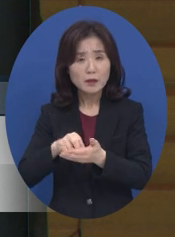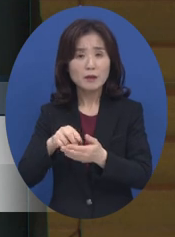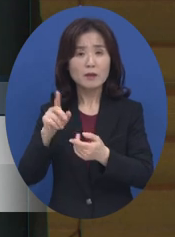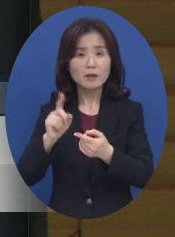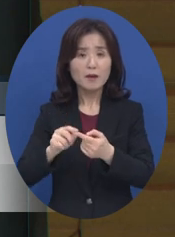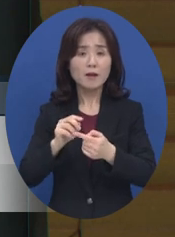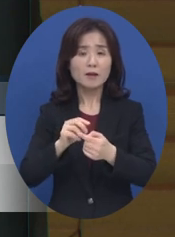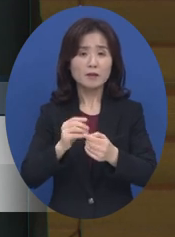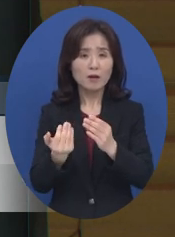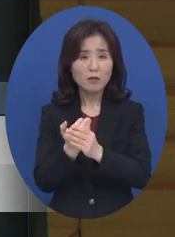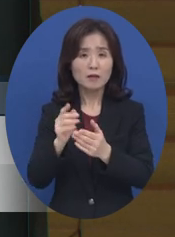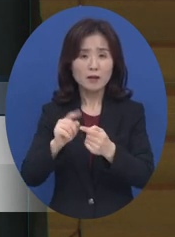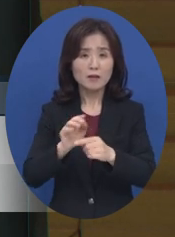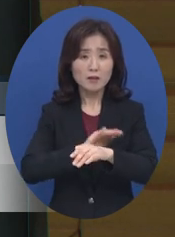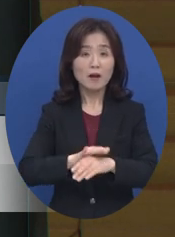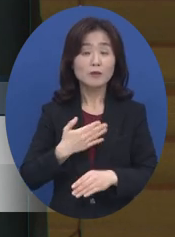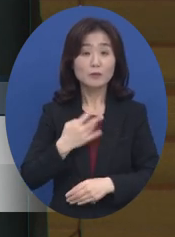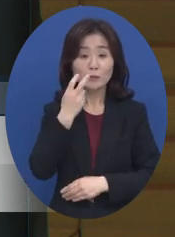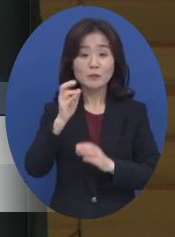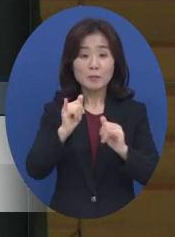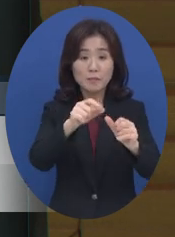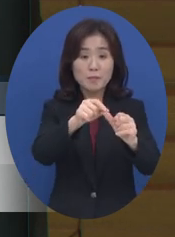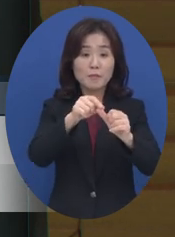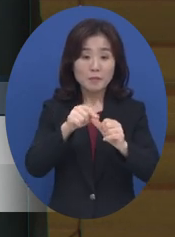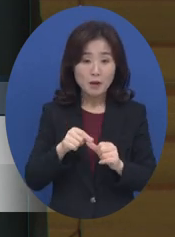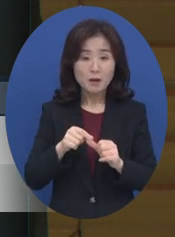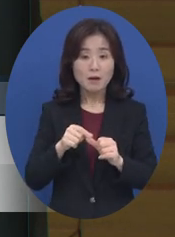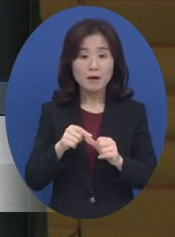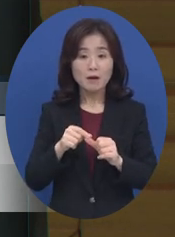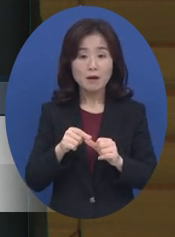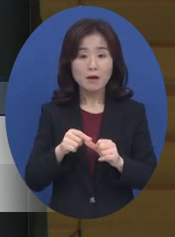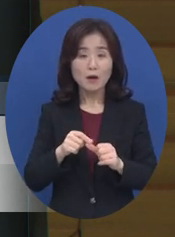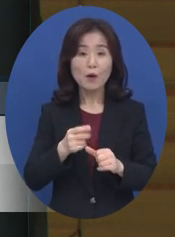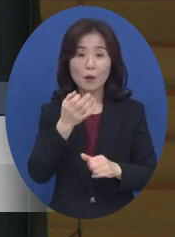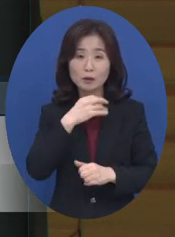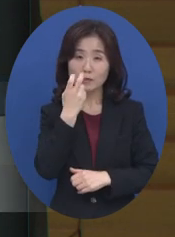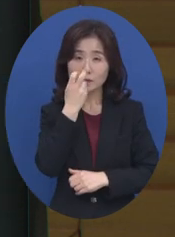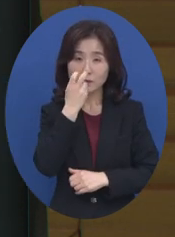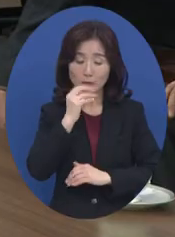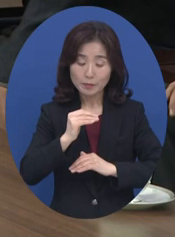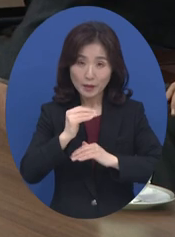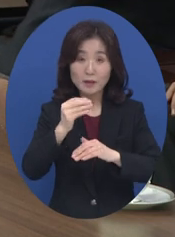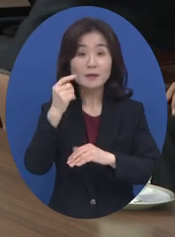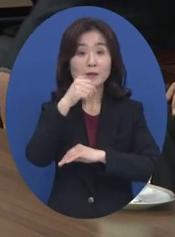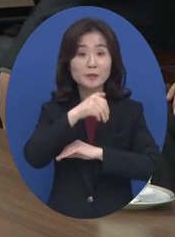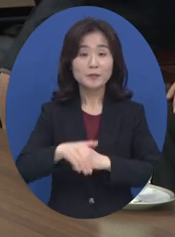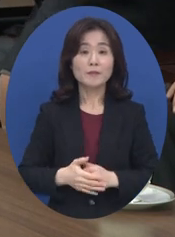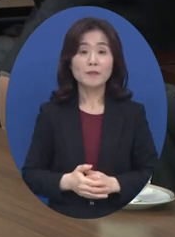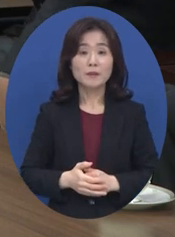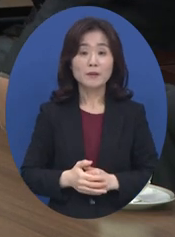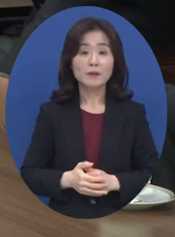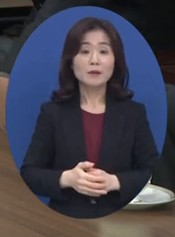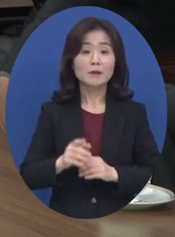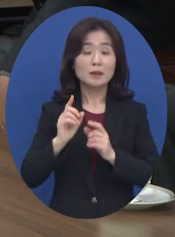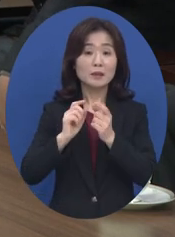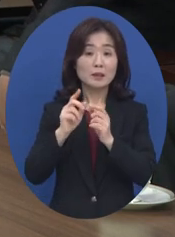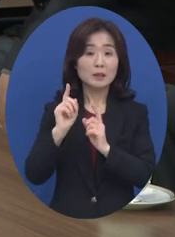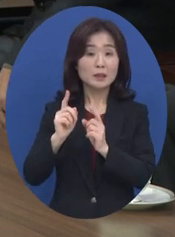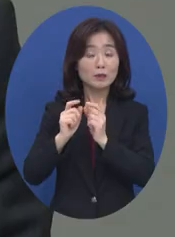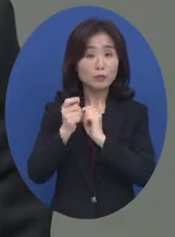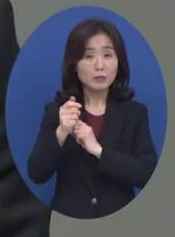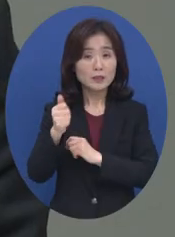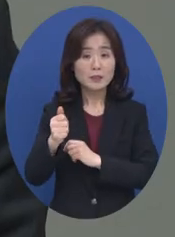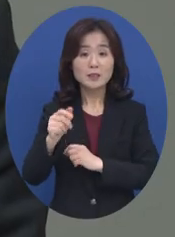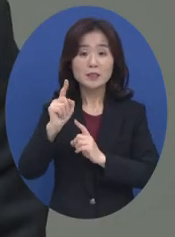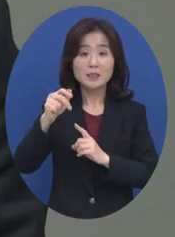특이적 자라는 돌 억원을 최 해서 효과적으로 조서를 하구요 이 부지사는 또 이제 매경기 2